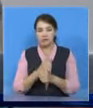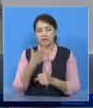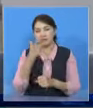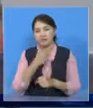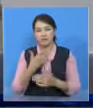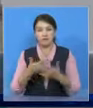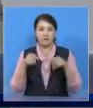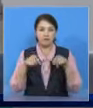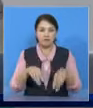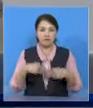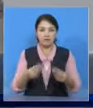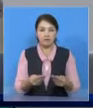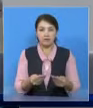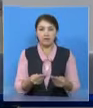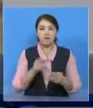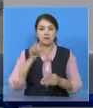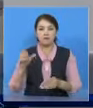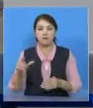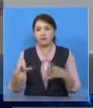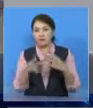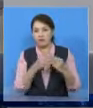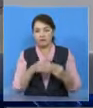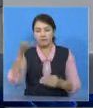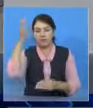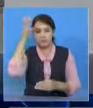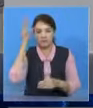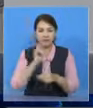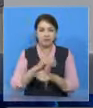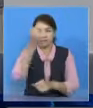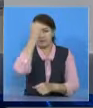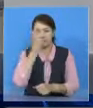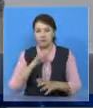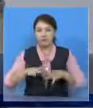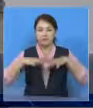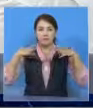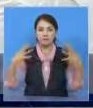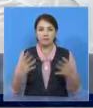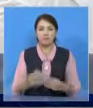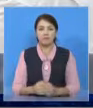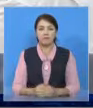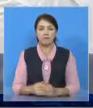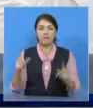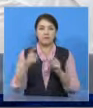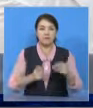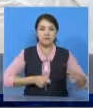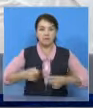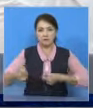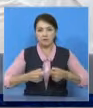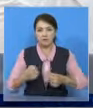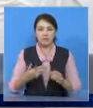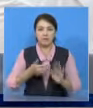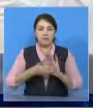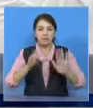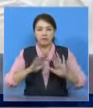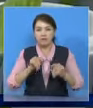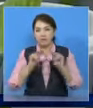А здесь она дает именно, вот людей объединяет, дает знания. Спасибо большое ей еще раз. К слову, руководство отмечает нехватку